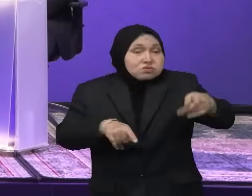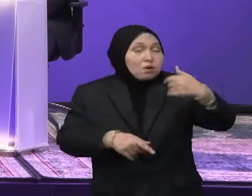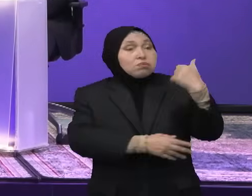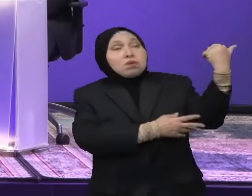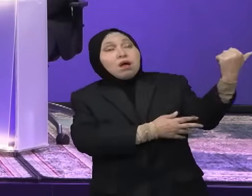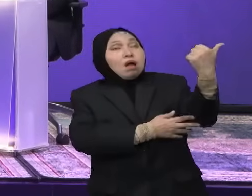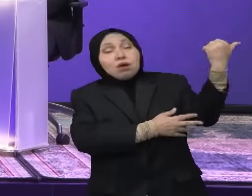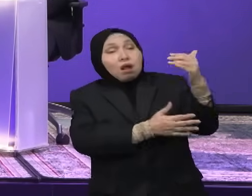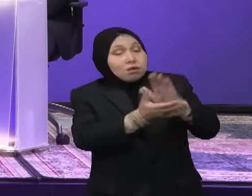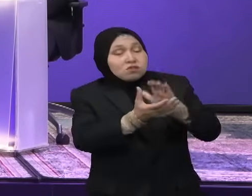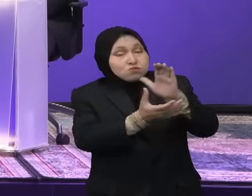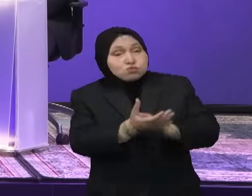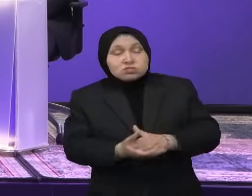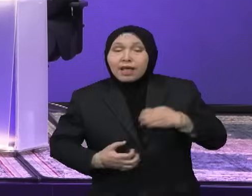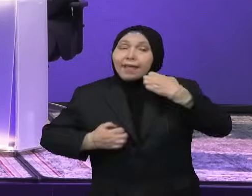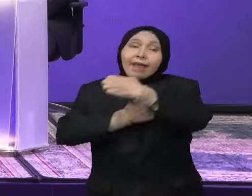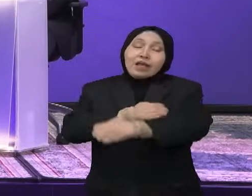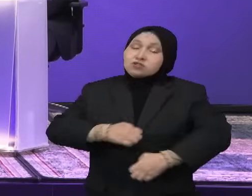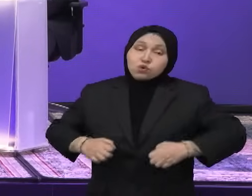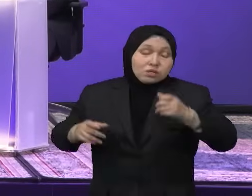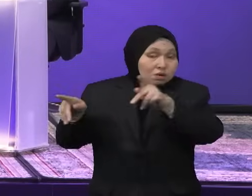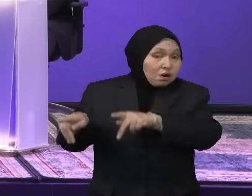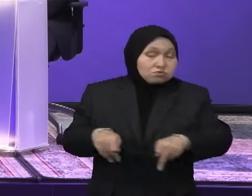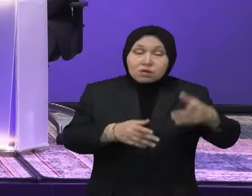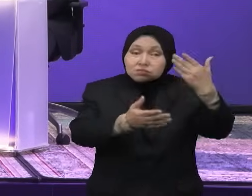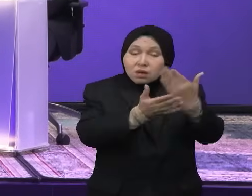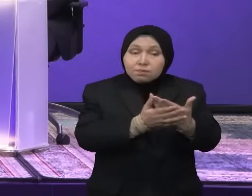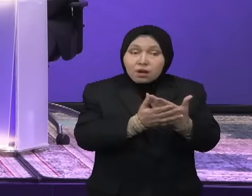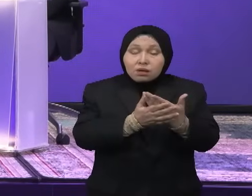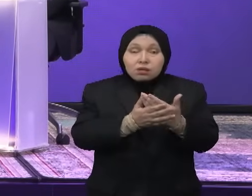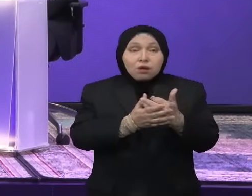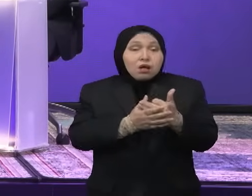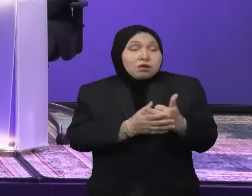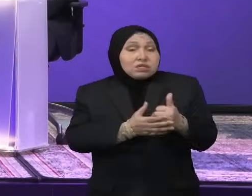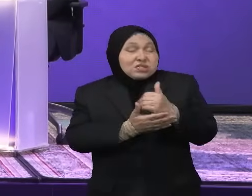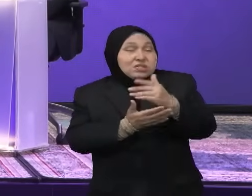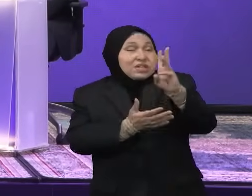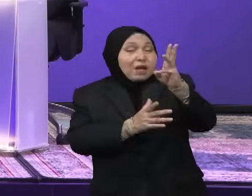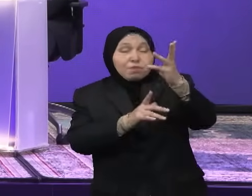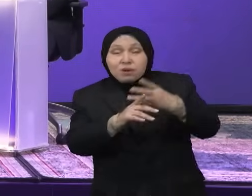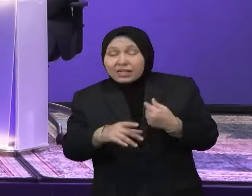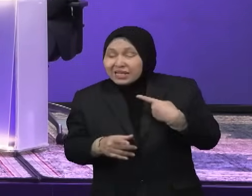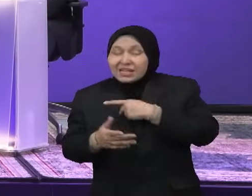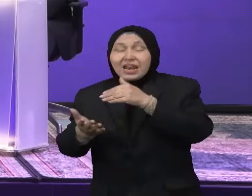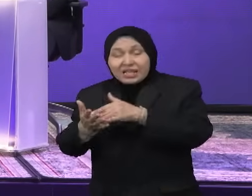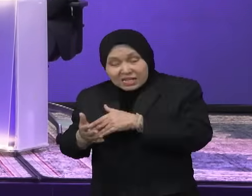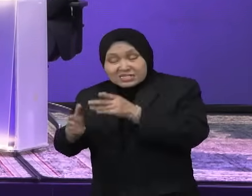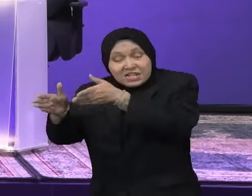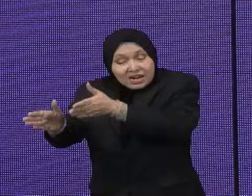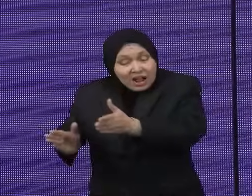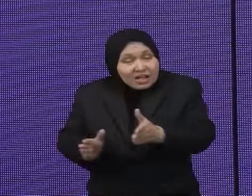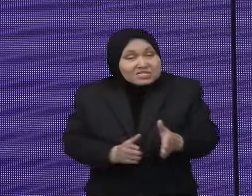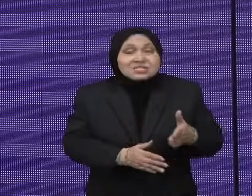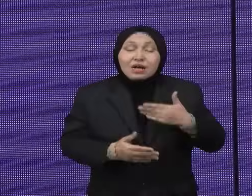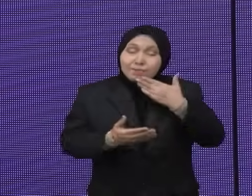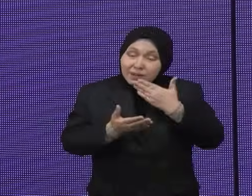ke, judi ke, berhibur ke, ya, dia rancang sampai setengah tahun sebelum ini. Kita lagi kena rancang elok-elok dan buat